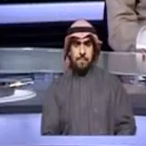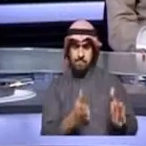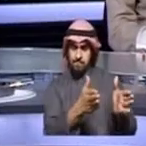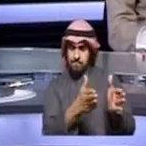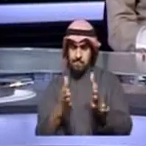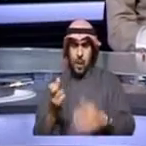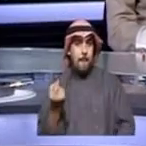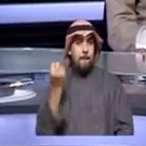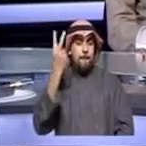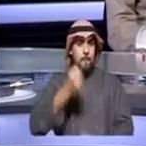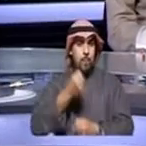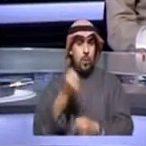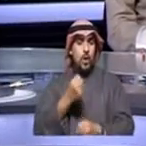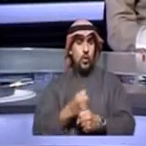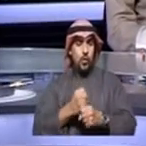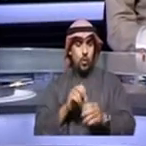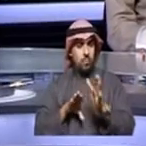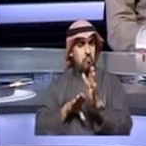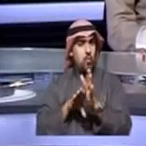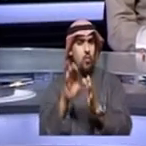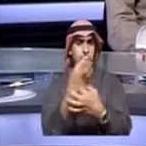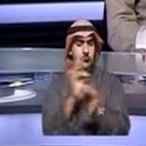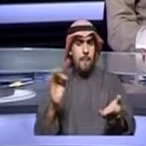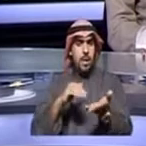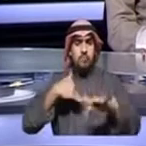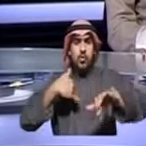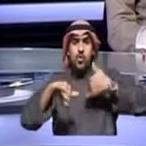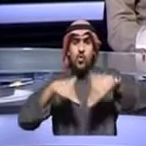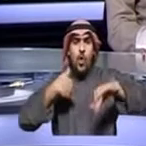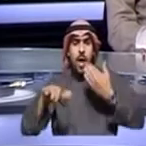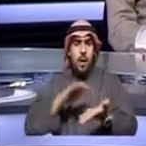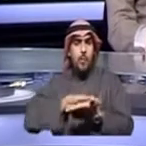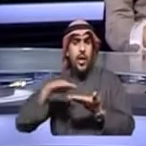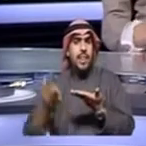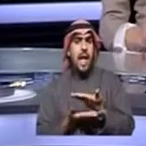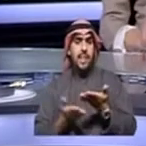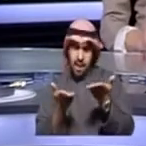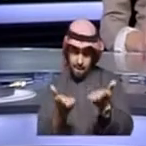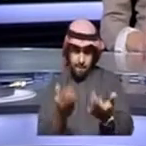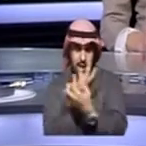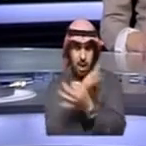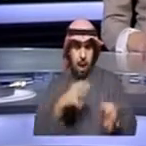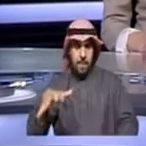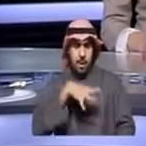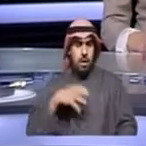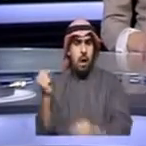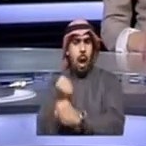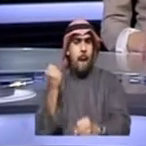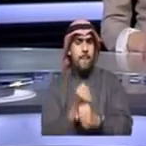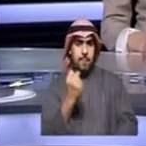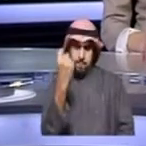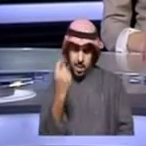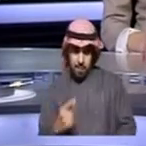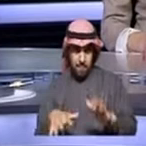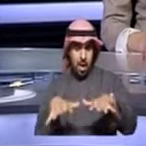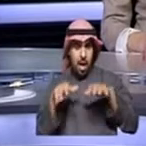ضمن مشروعات تطوير البنية التحتية وشبكة الطرق، تدفع وزارة الأشغال بكل جهودها للانتهاء من إنجاز مشروع